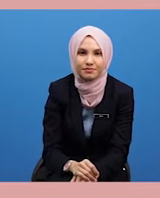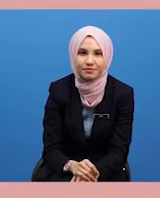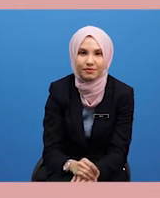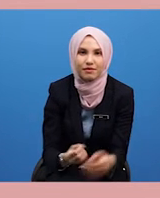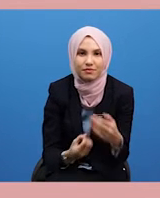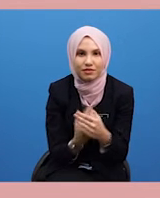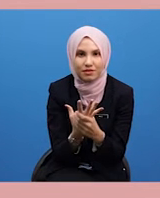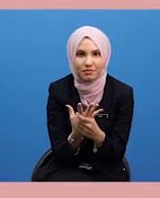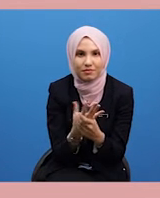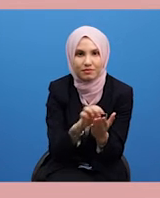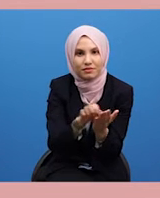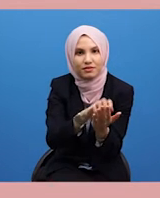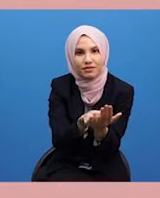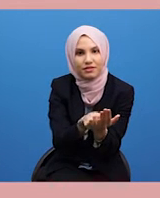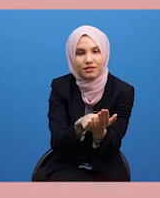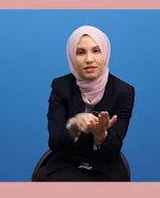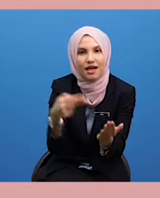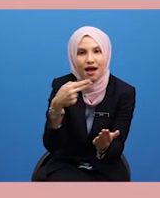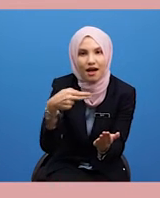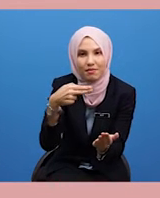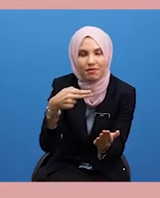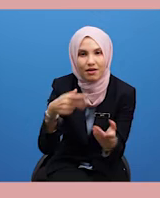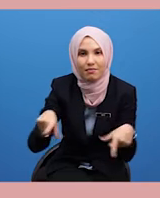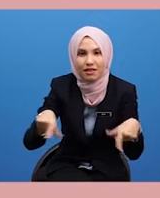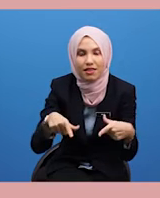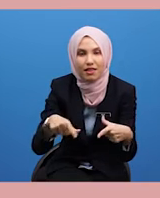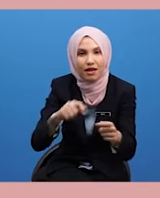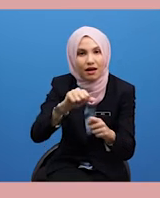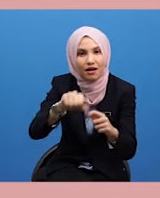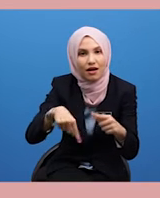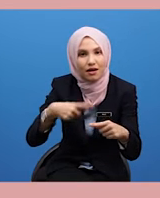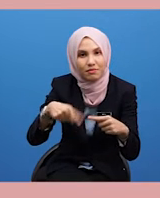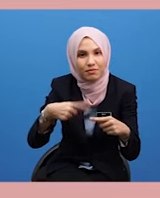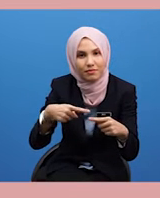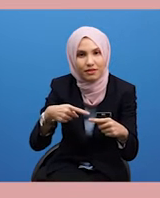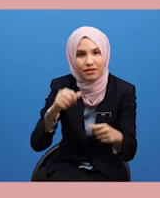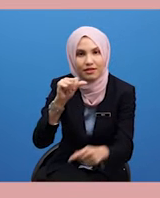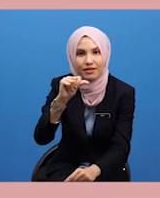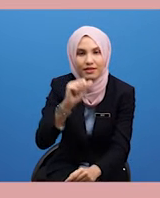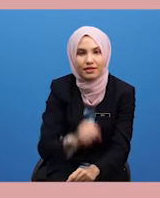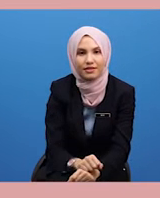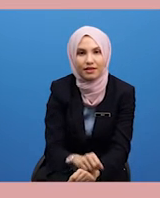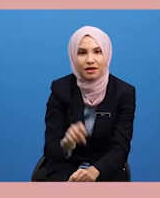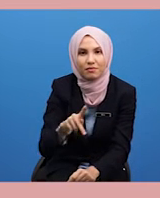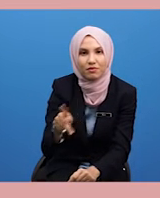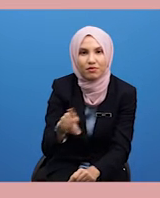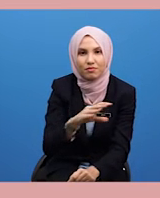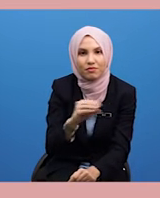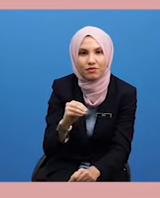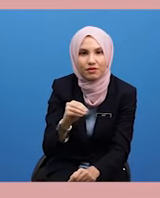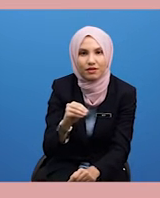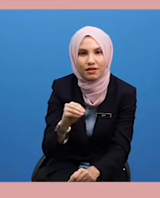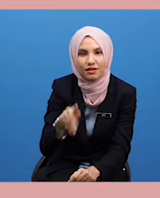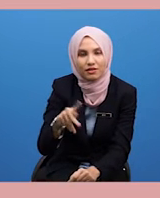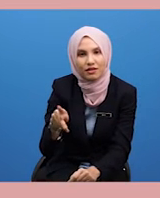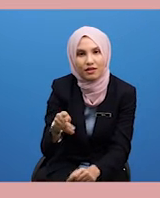Percambahan biji benih jenis hypogeal berlaku apabila A.